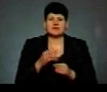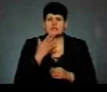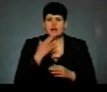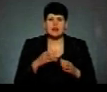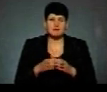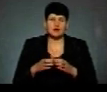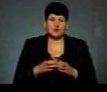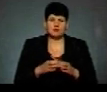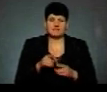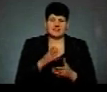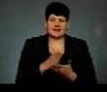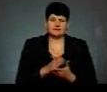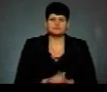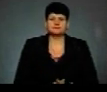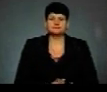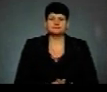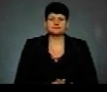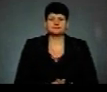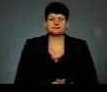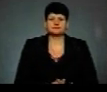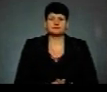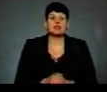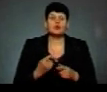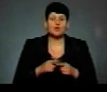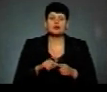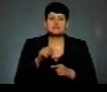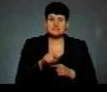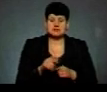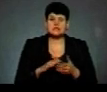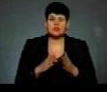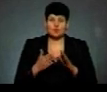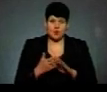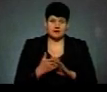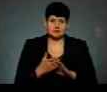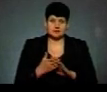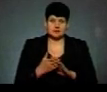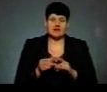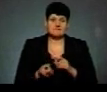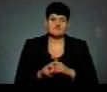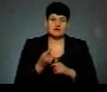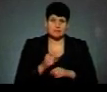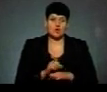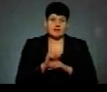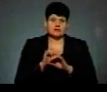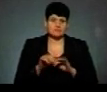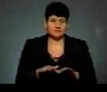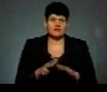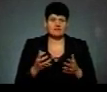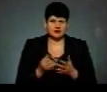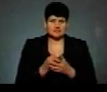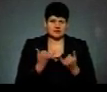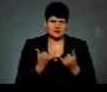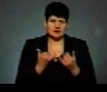групами, він є. Безпосередньо ось ці ситуації, які виникли з протестними акціями, чи вдається їх